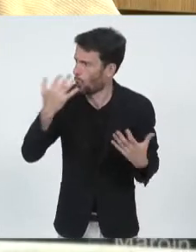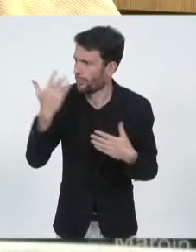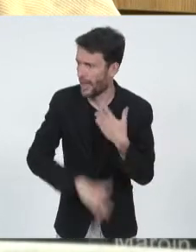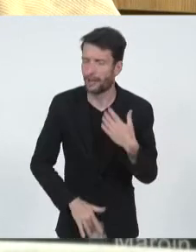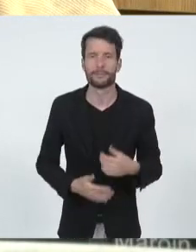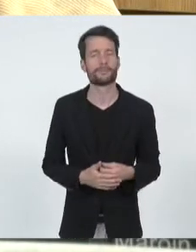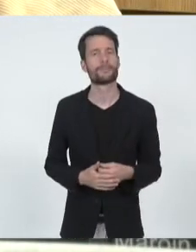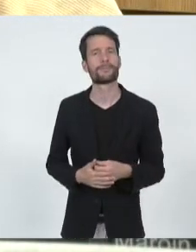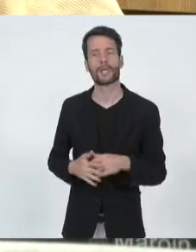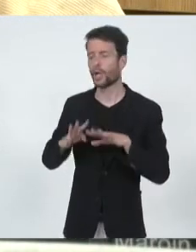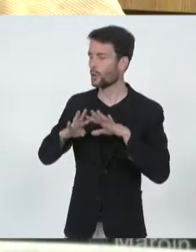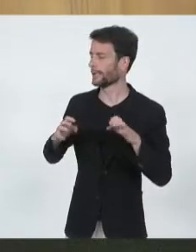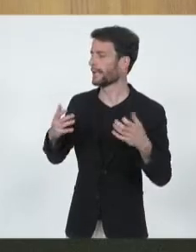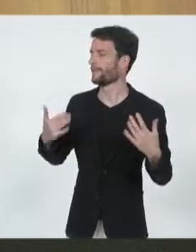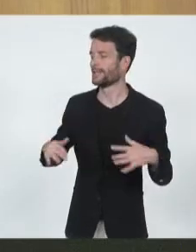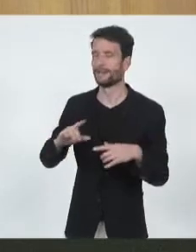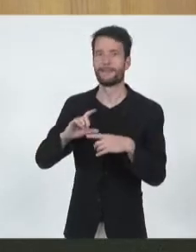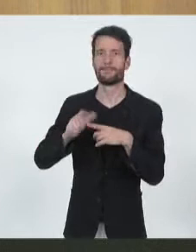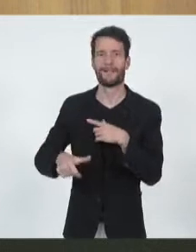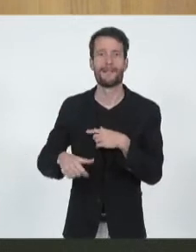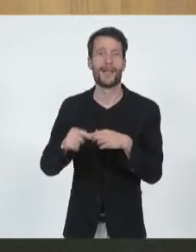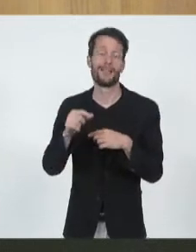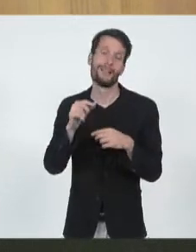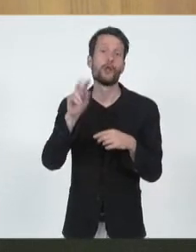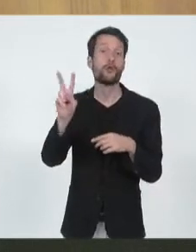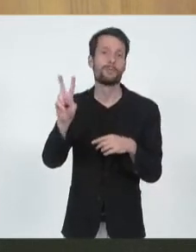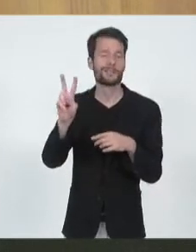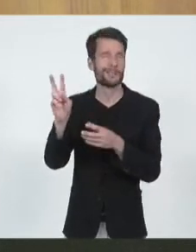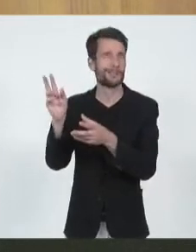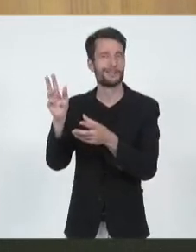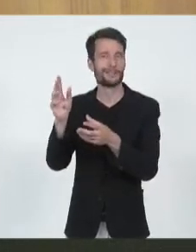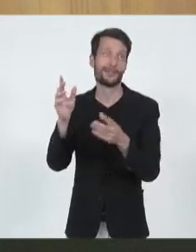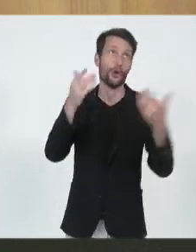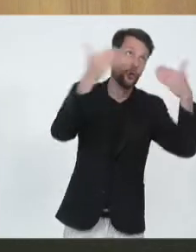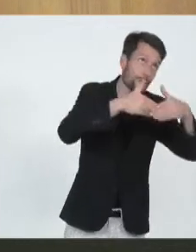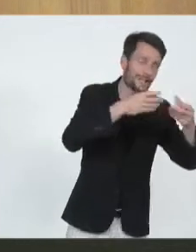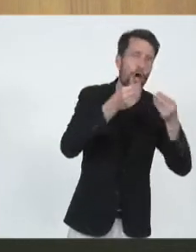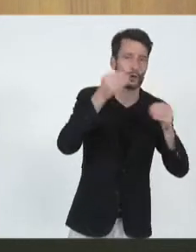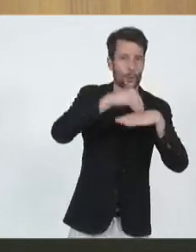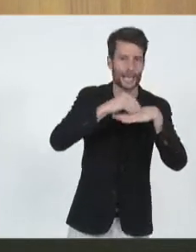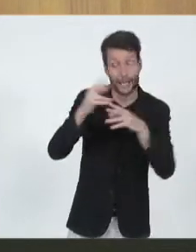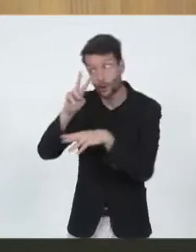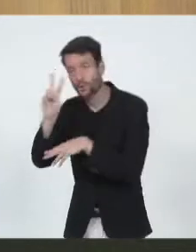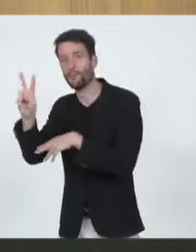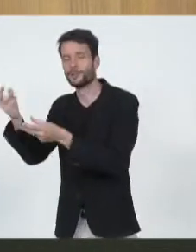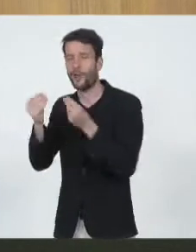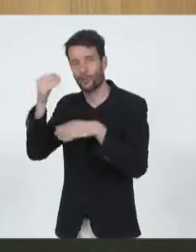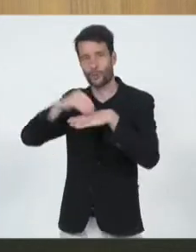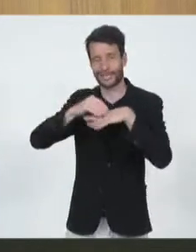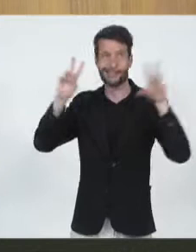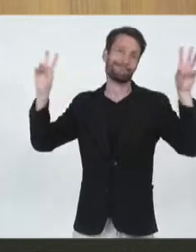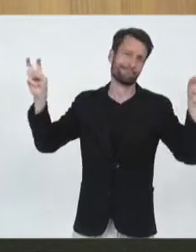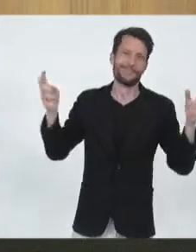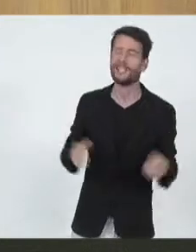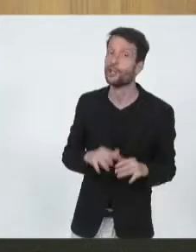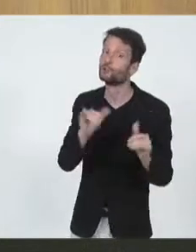passé, la NUPS porte conseil et vous êtes la seule à déposer cette question orale.